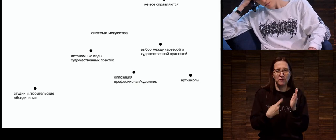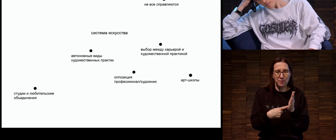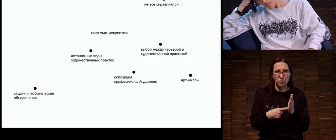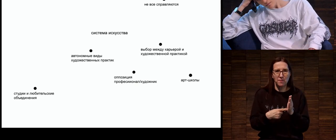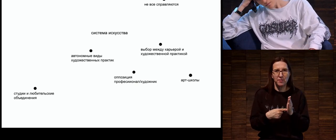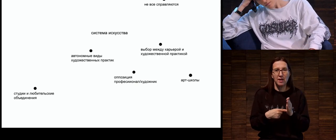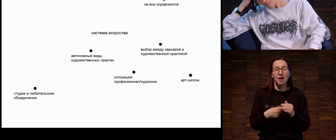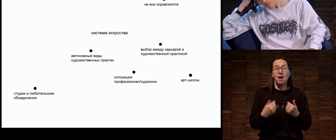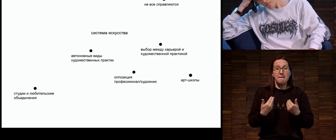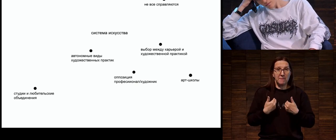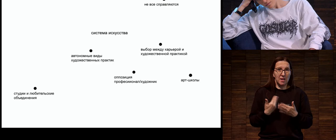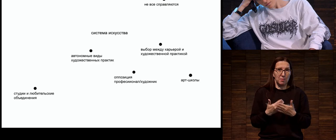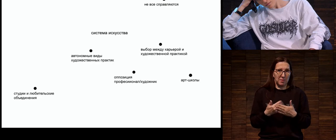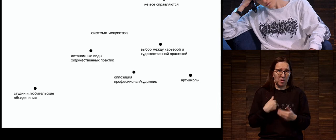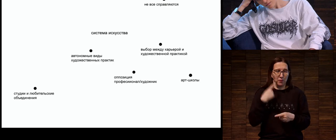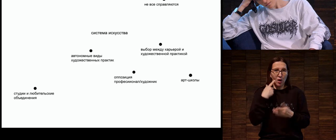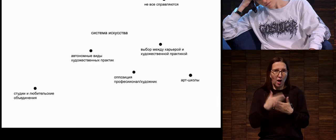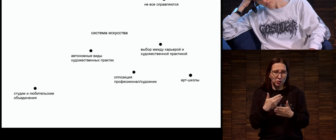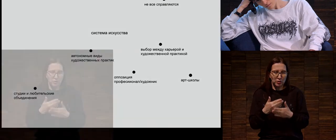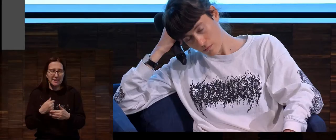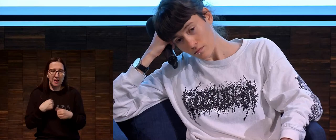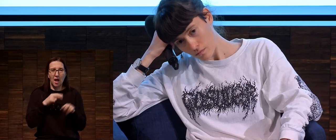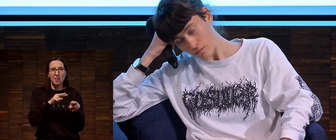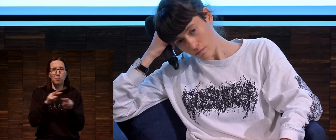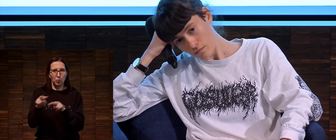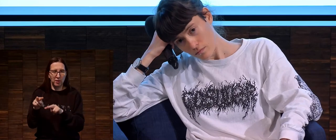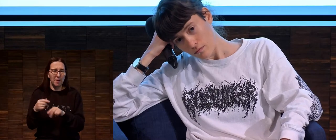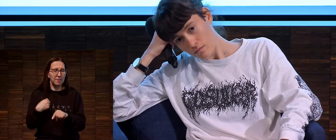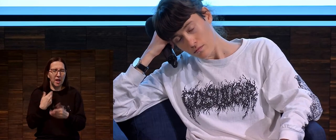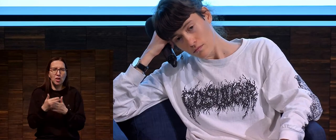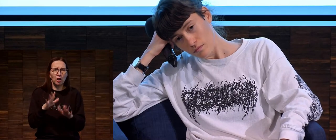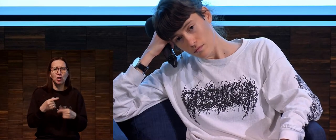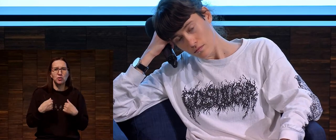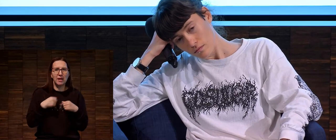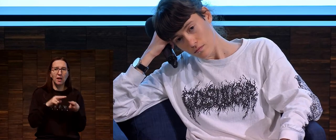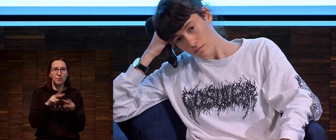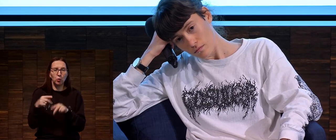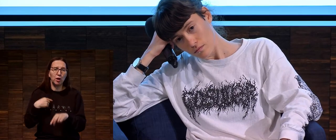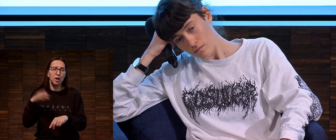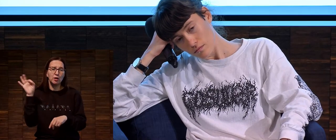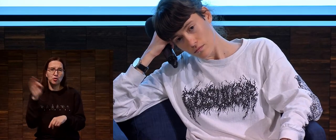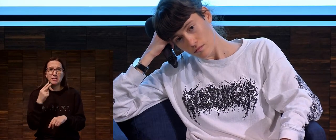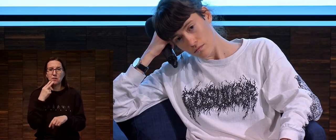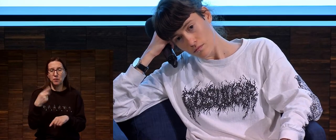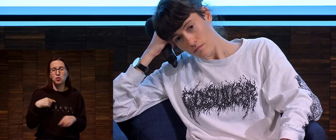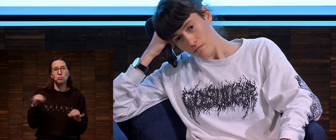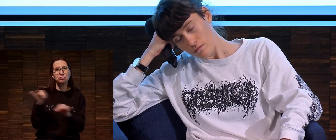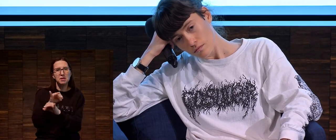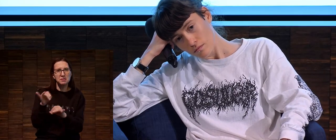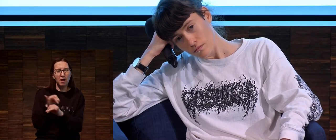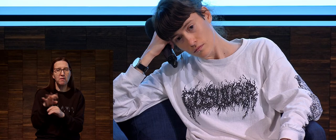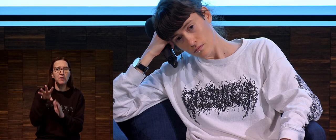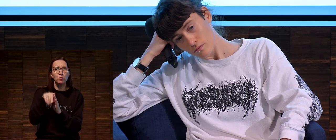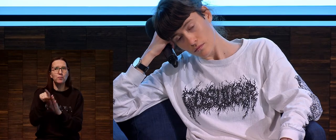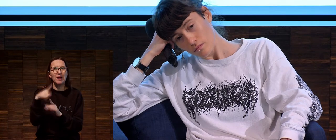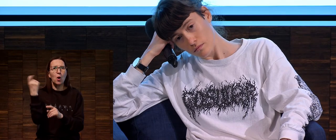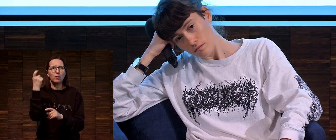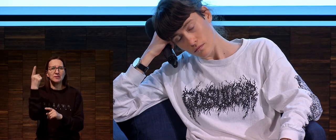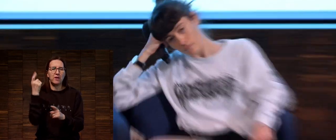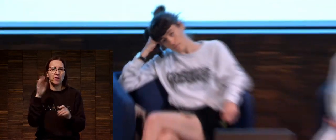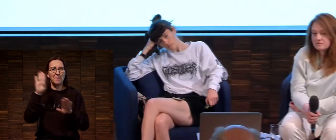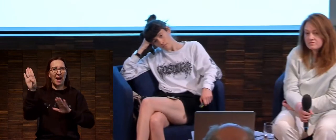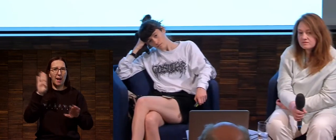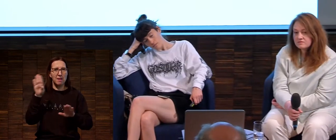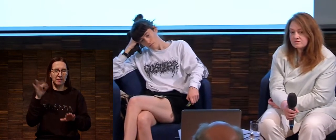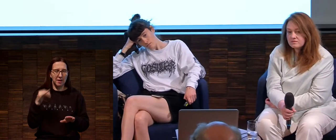Ну, то есть мне, по крайней мере, кажется, или я наблюдаю это, да, не то, что кажется, я это вижу, часто разговаривая, например, с галерейщиками. То есть